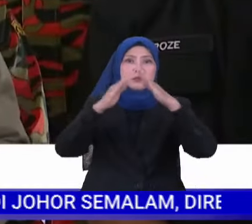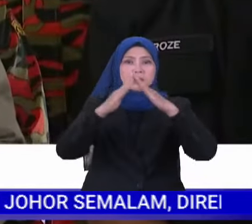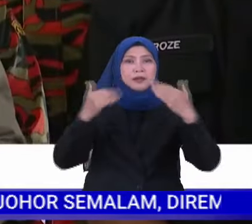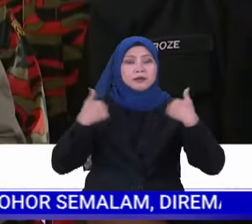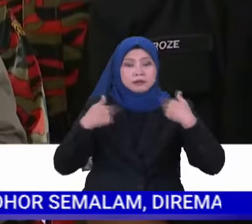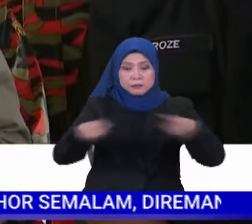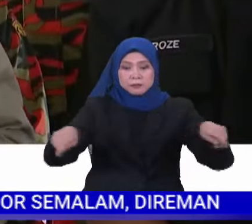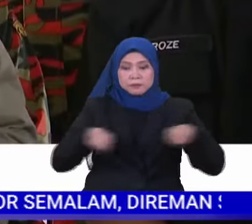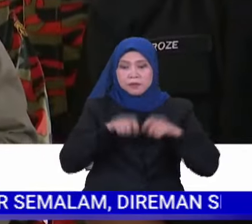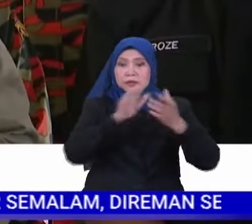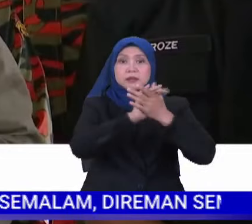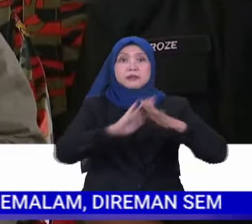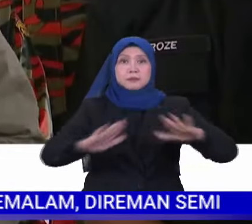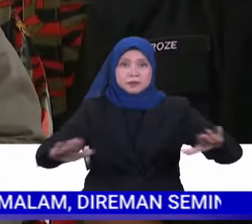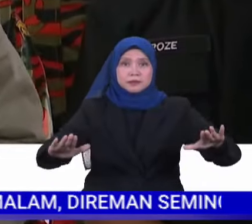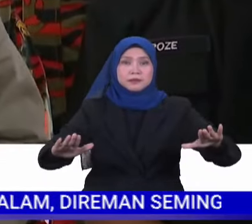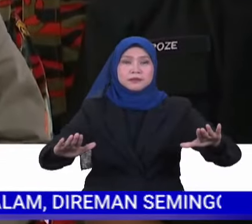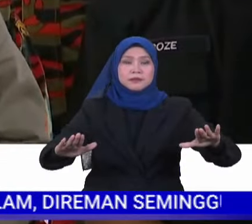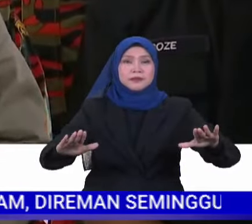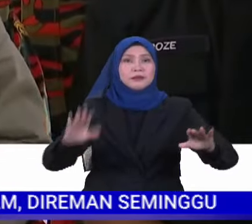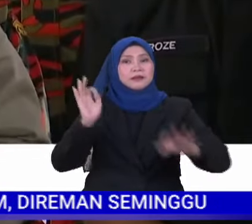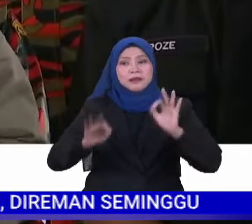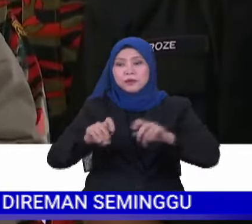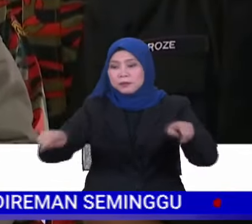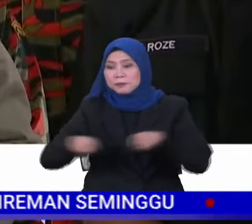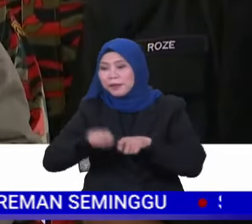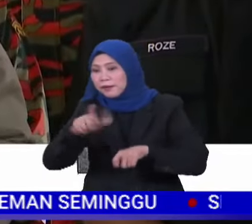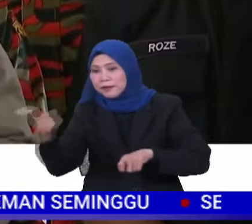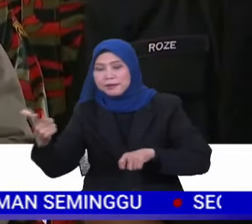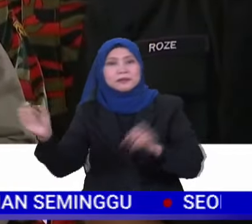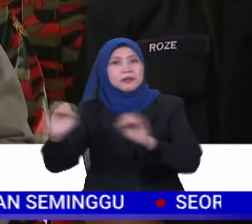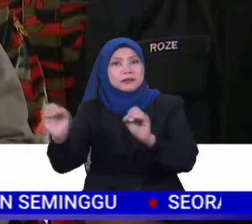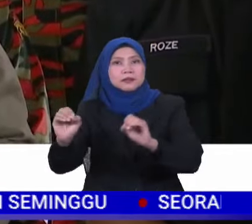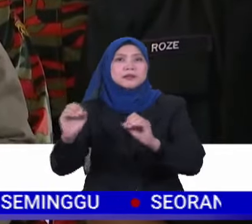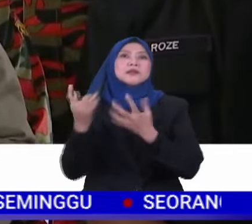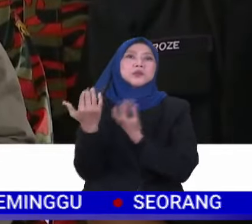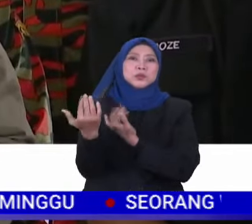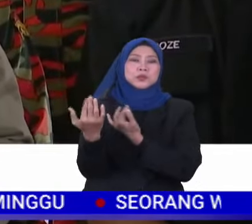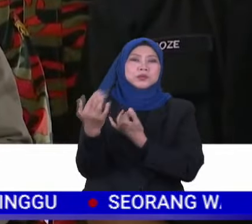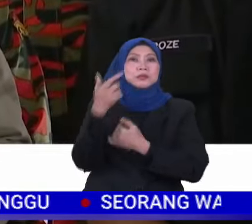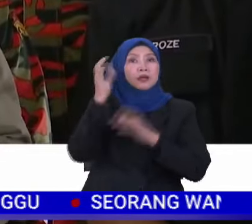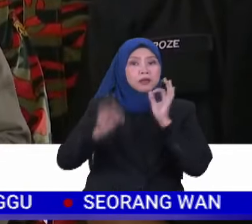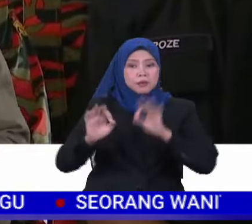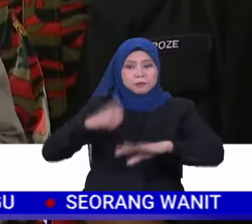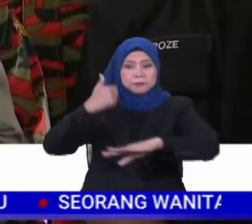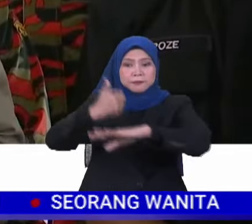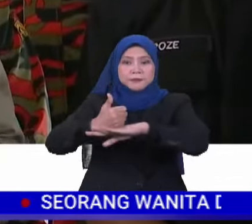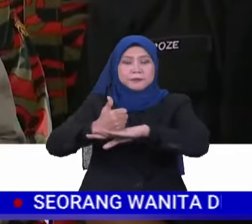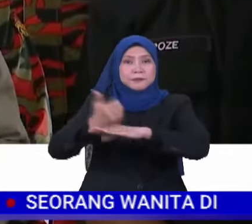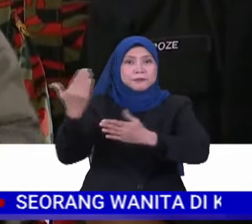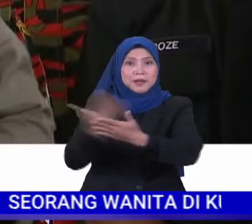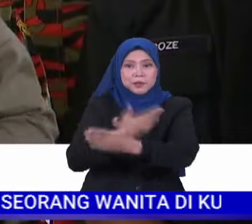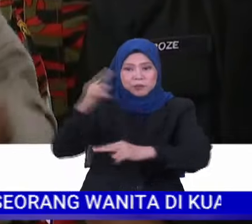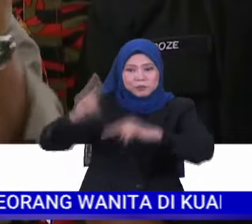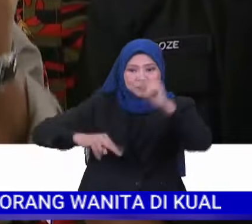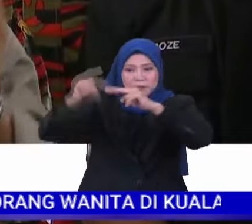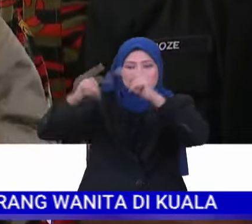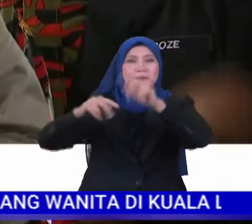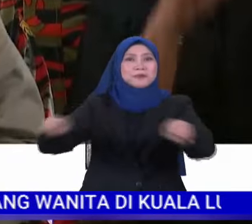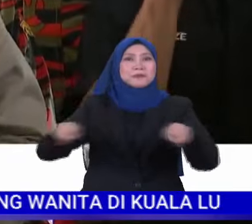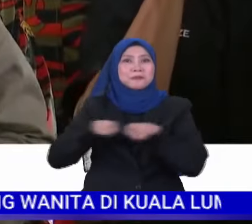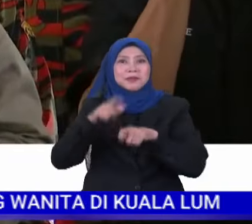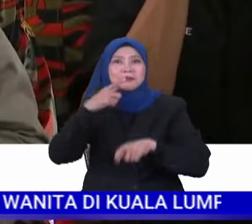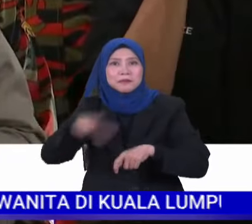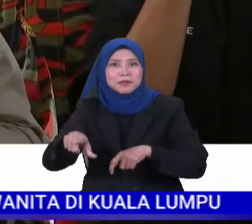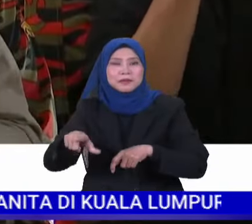tanpa LB Selamat kalau Taqwa lensa dari kita kena tumor sebab kita bimbang kalau didirikan rumah Dita pasal karena